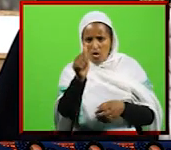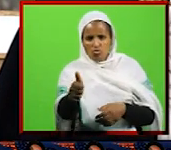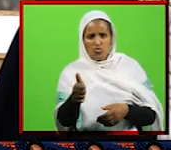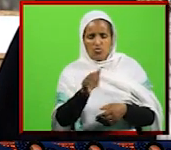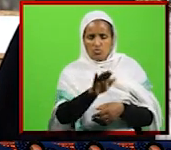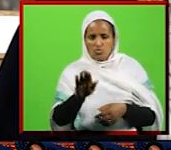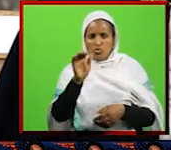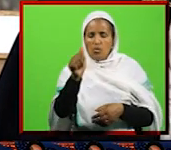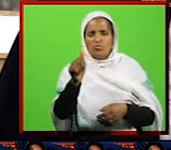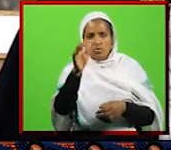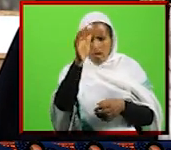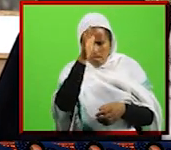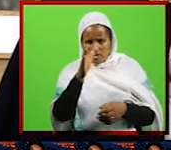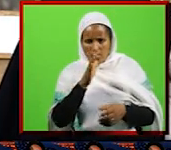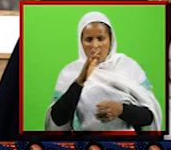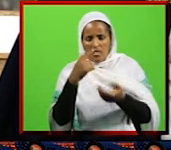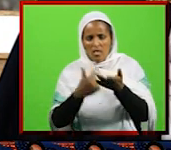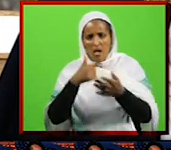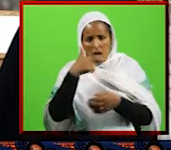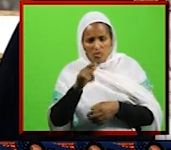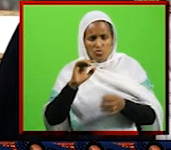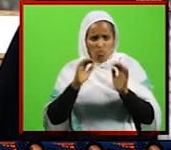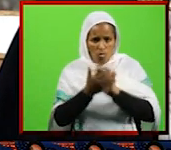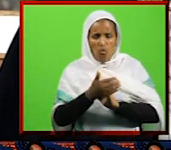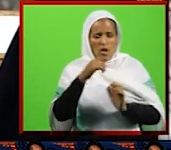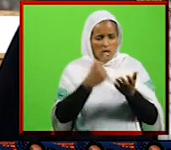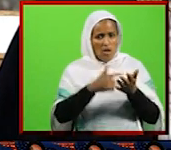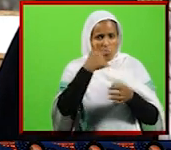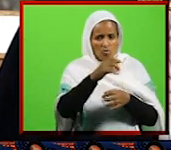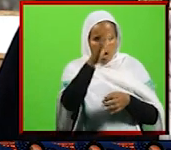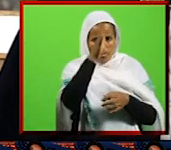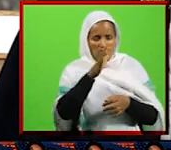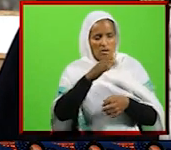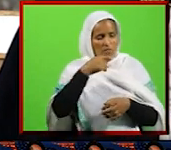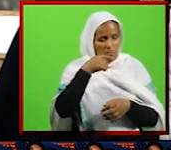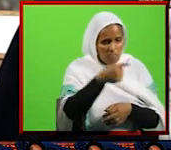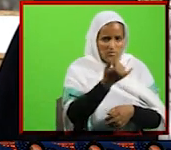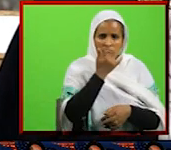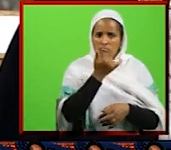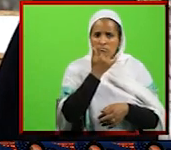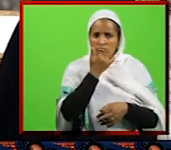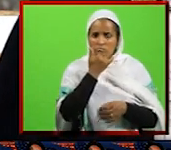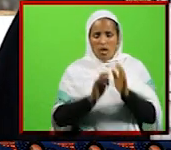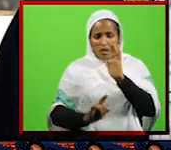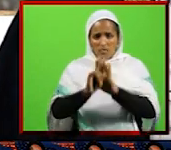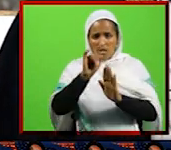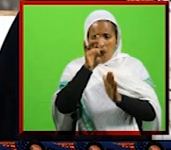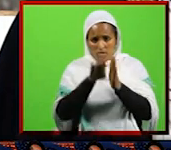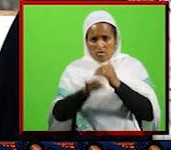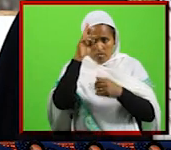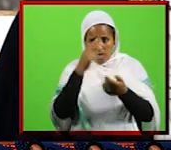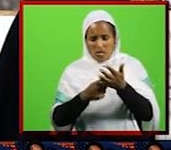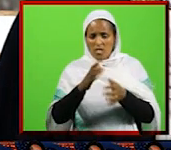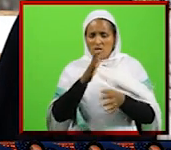ልጆች ራሱ ለአባት ለእናት እንዲህ አለችኝ እኮ እንዲህ አለችህ እኮ ይያሉ መንገር የለባቸው። ልጆች ራሱ አስተዳደግ ካነሳቸው